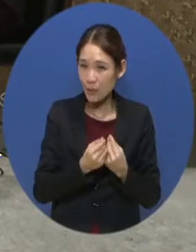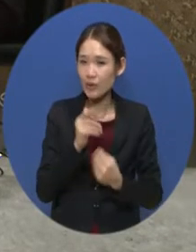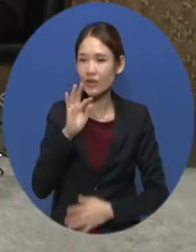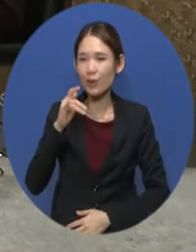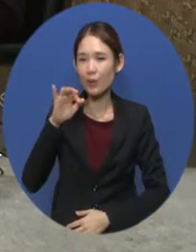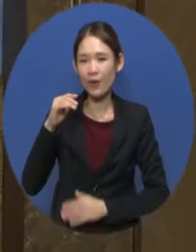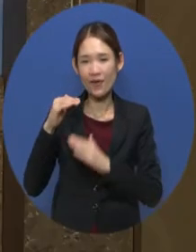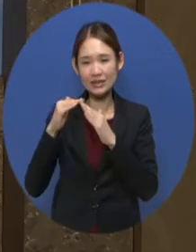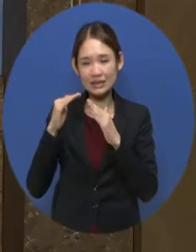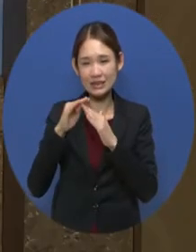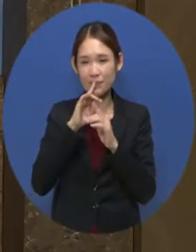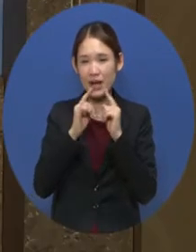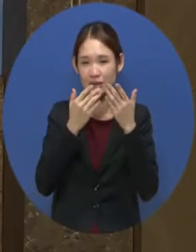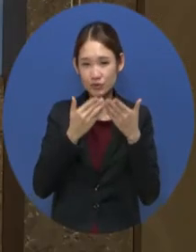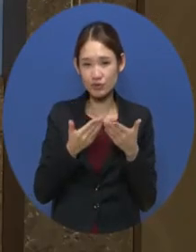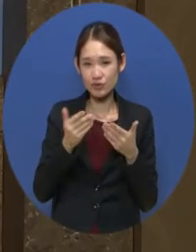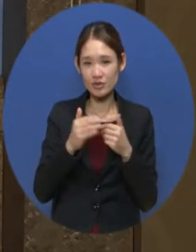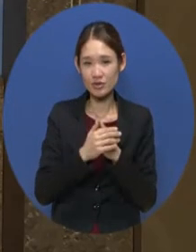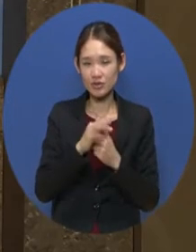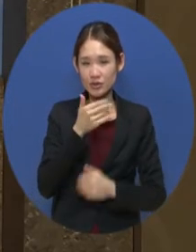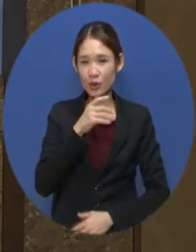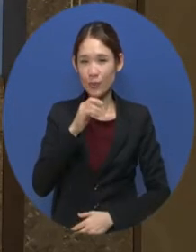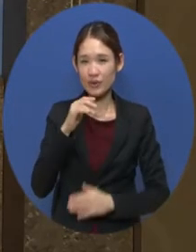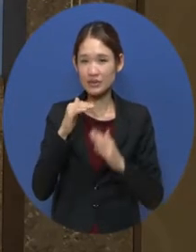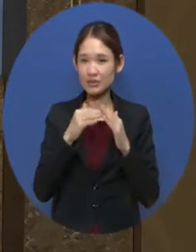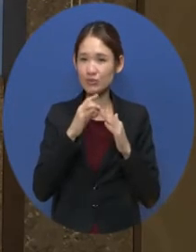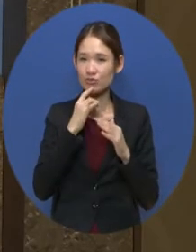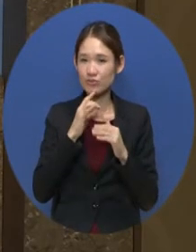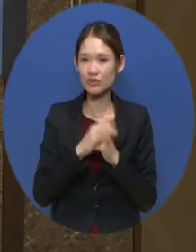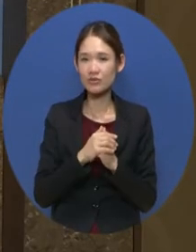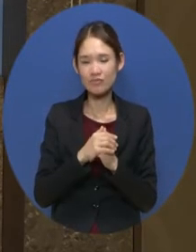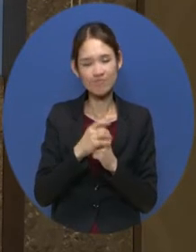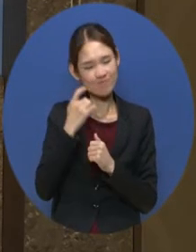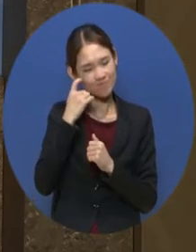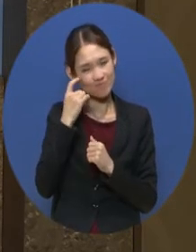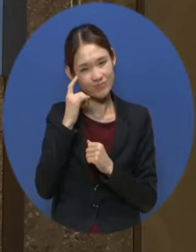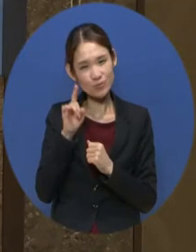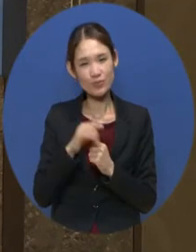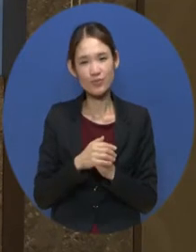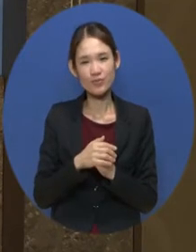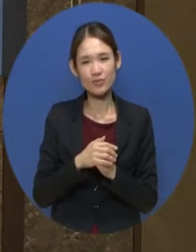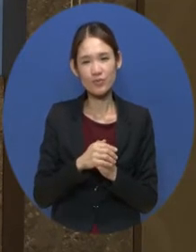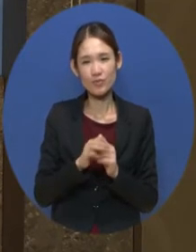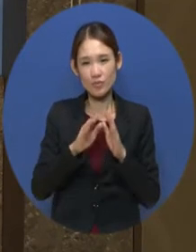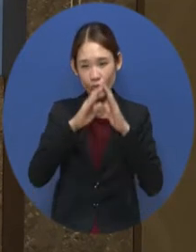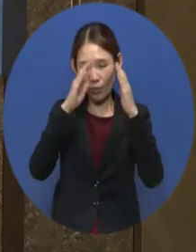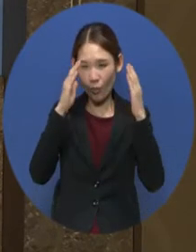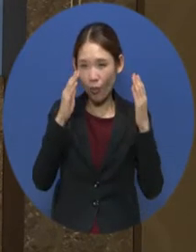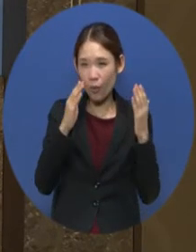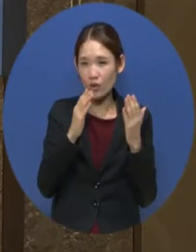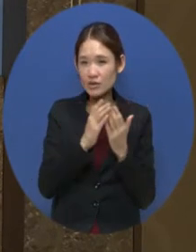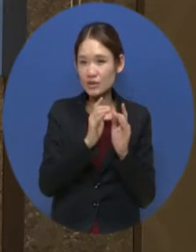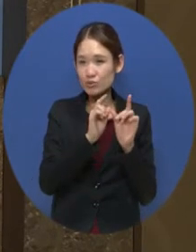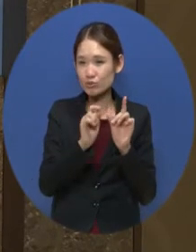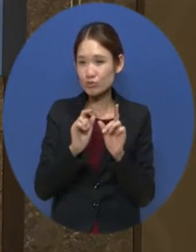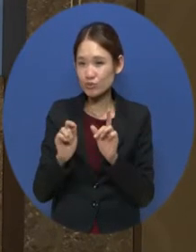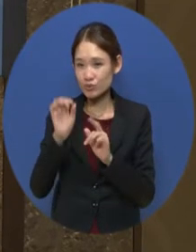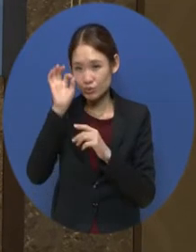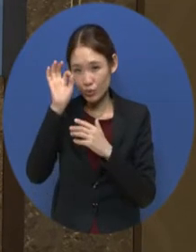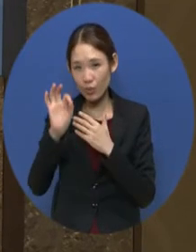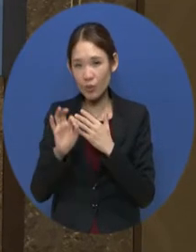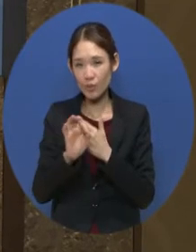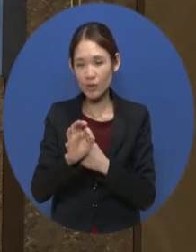말씀해 주셨지만 이게 뭐 효명의 집뿐만이겠어요. 그래서 뭐 모든 부분에 대해서 봤을 때는